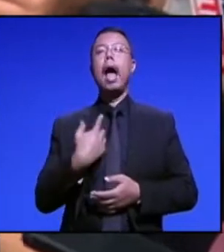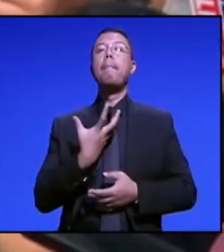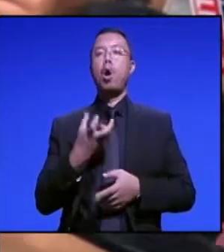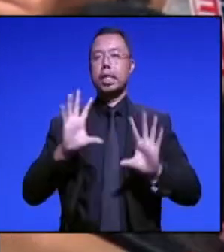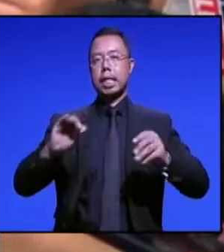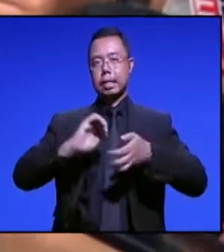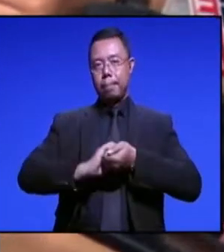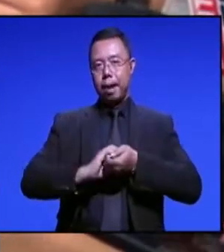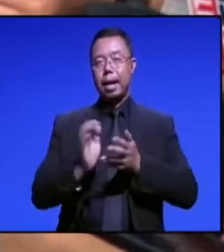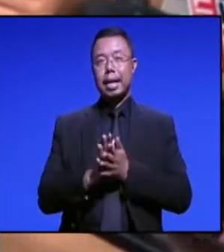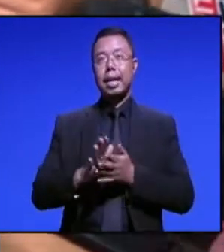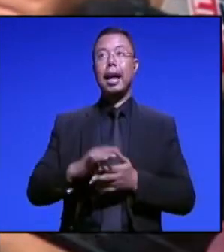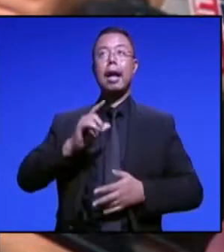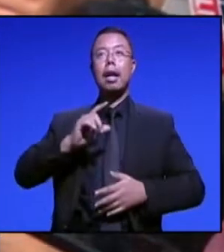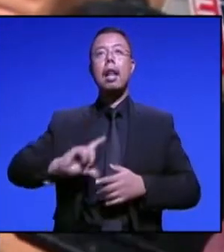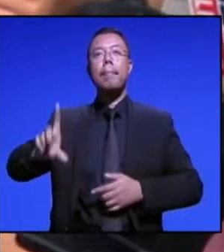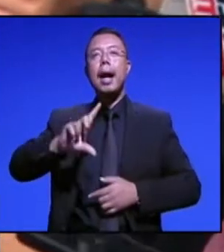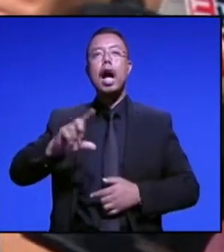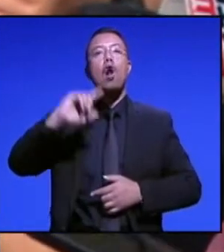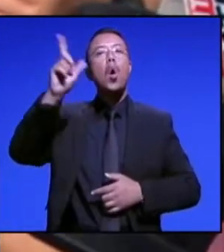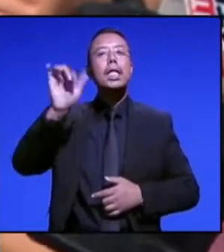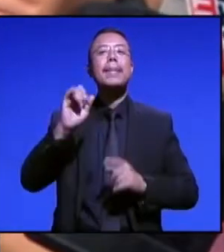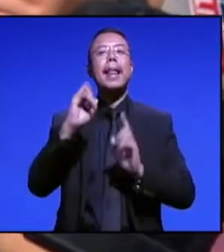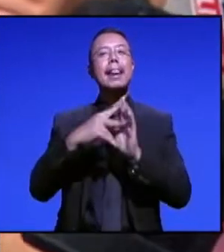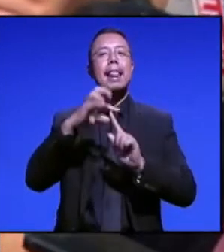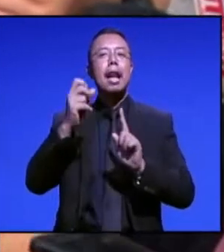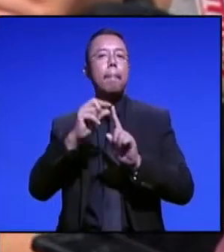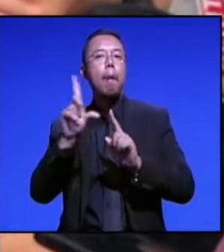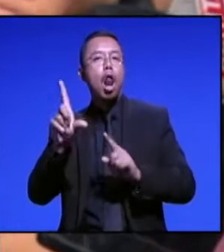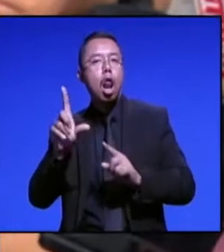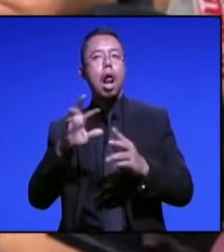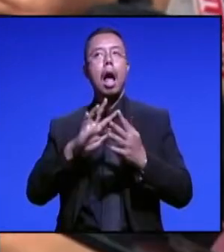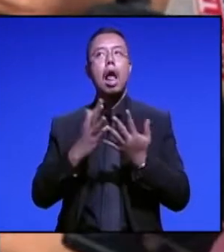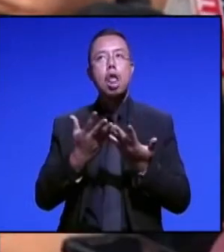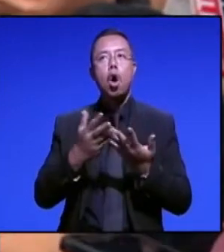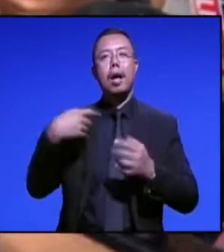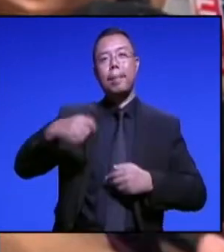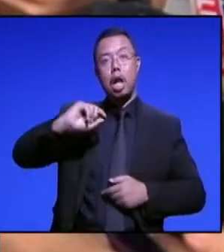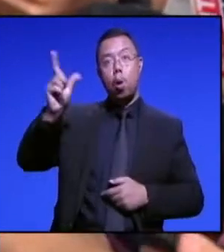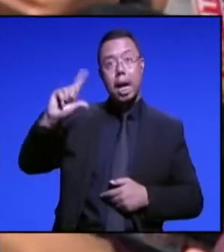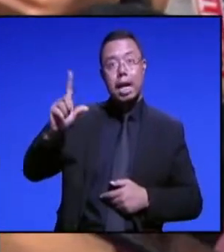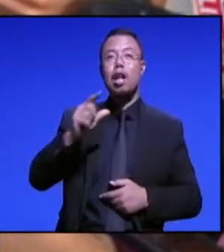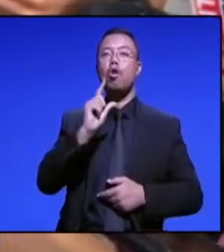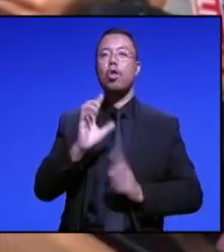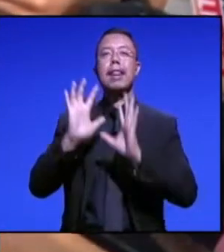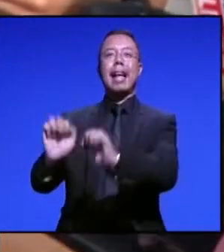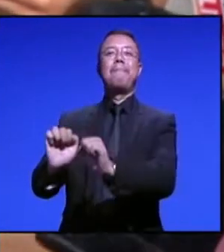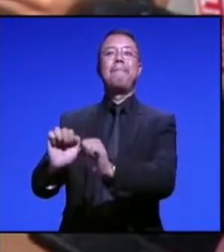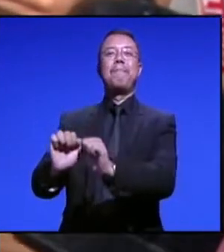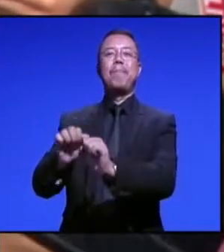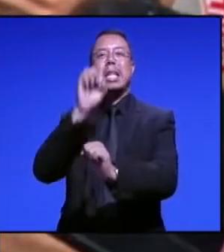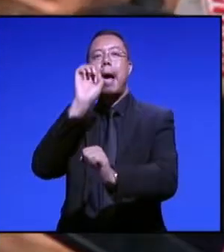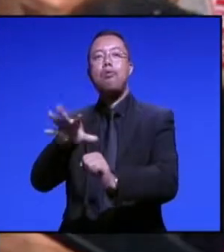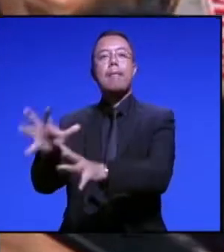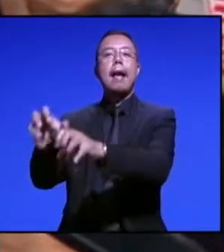dengan lembaga yang ada di luar negeri seperti Interpol, tentunya kemudian Kementerian Luar Negeri untuk kemudian melakukan penangkapan yang bersangkutan